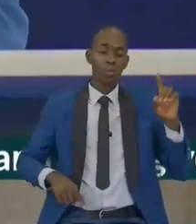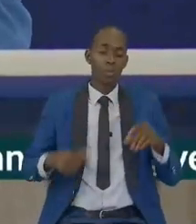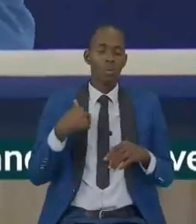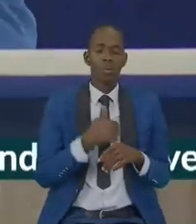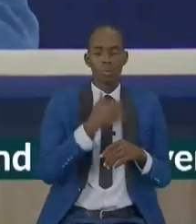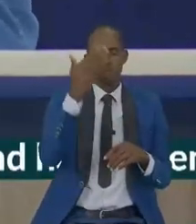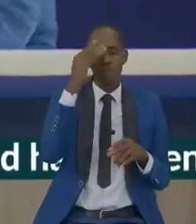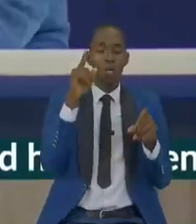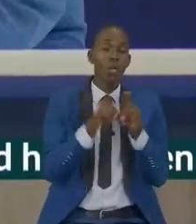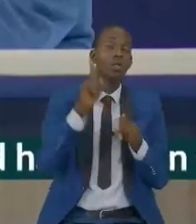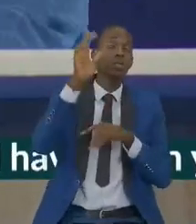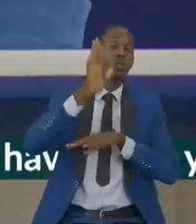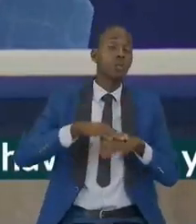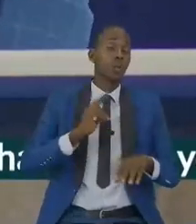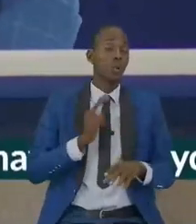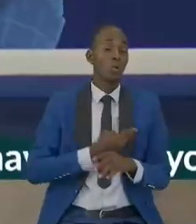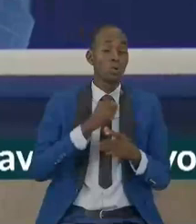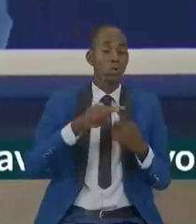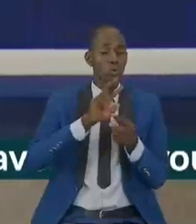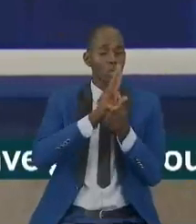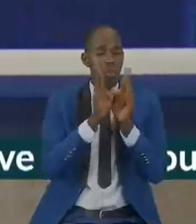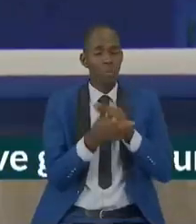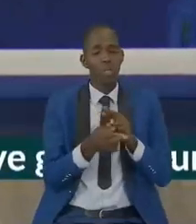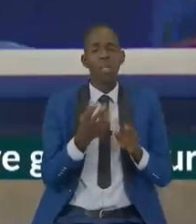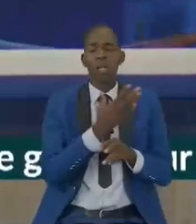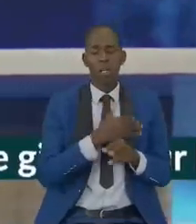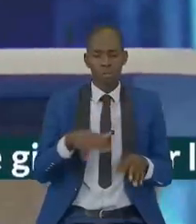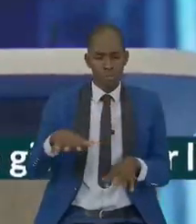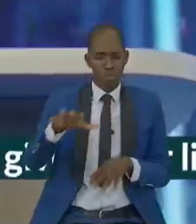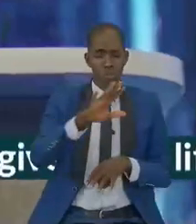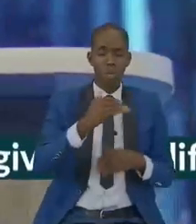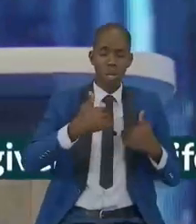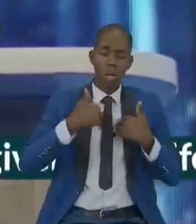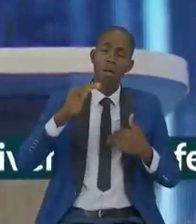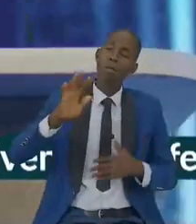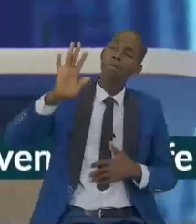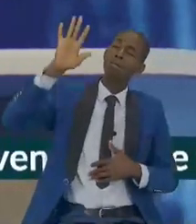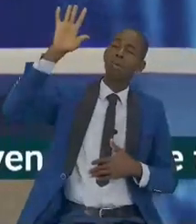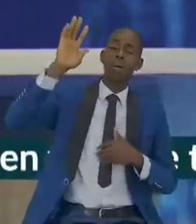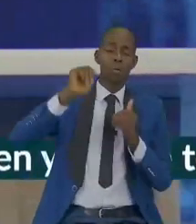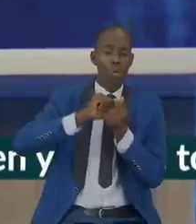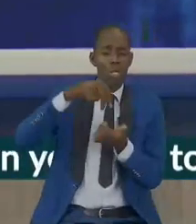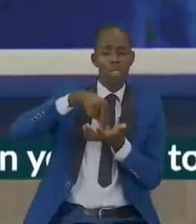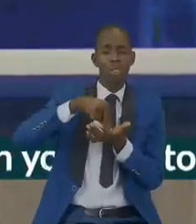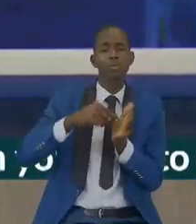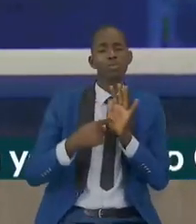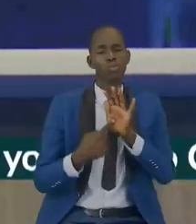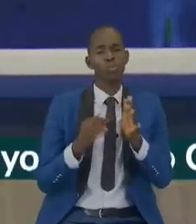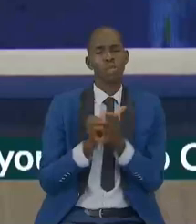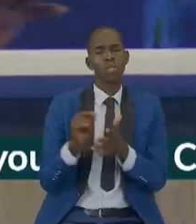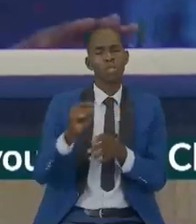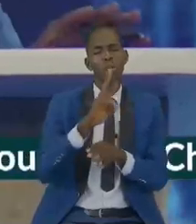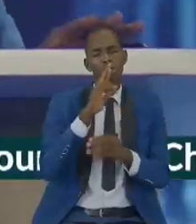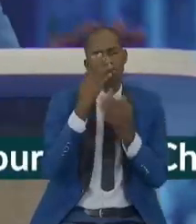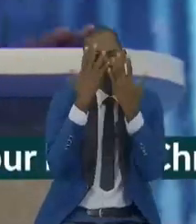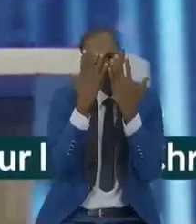pourquoi, Seigneur, nous savons que comme tu nous appelles à la repentance, et ceci, ces gens